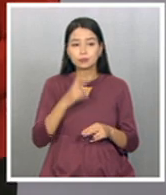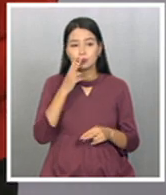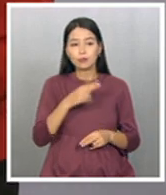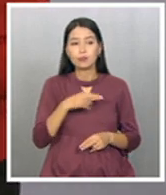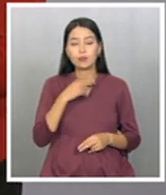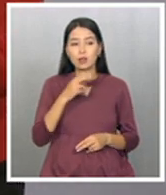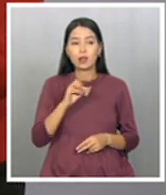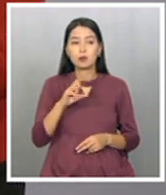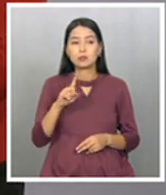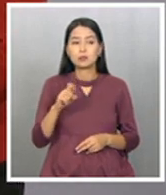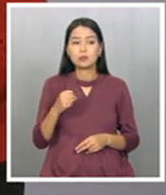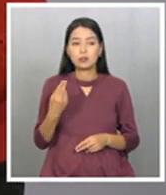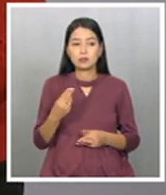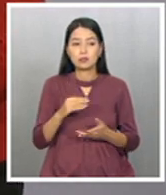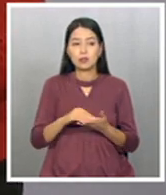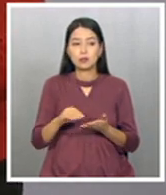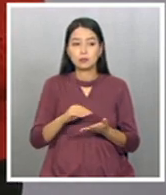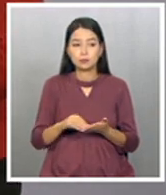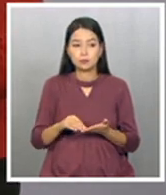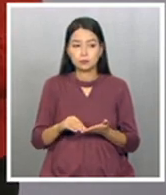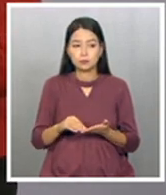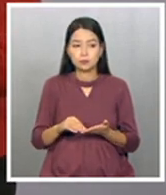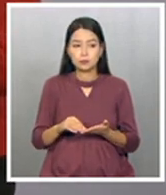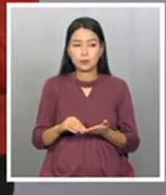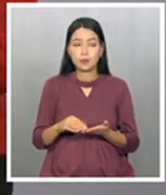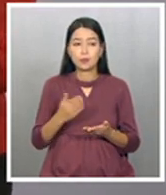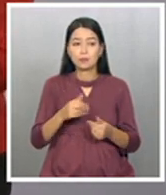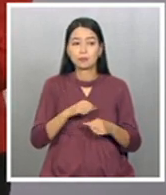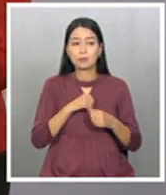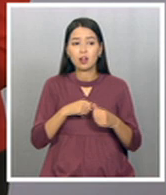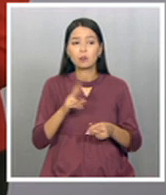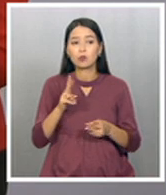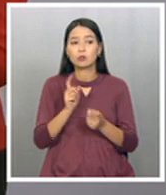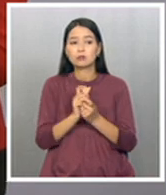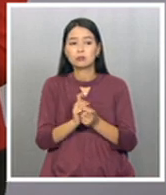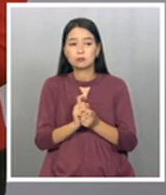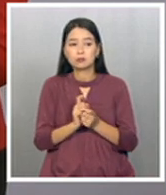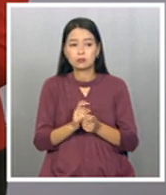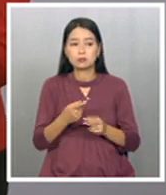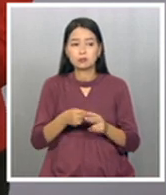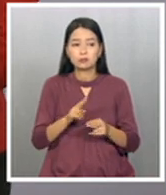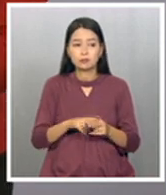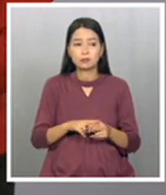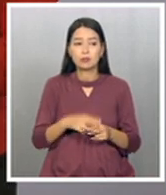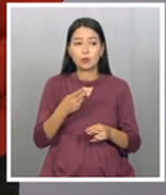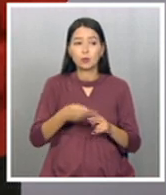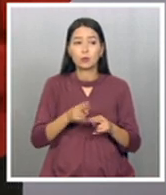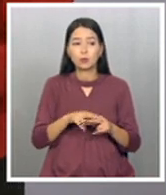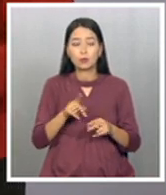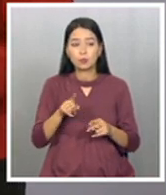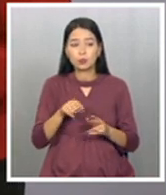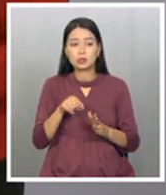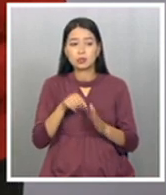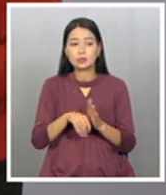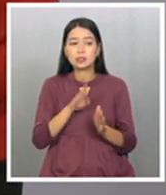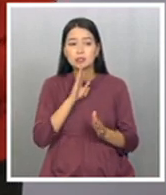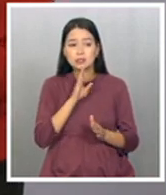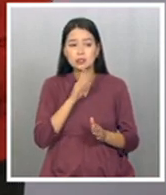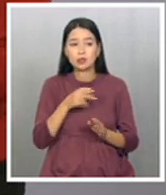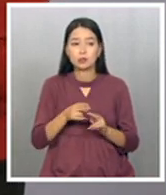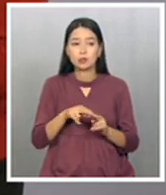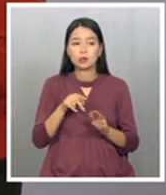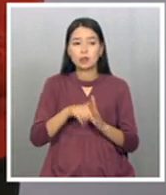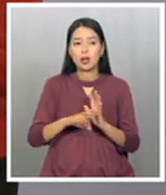сөйлем. Осы іспеттес қыздар мұңына әдебиет әлеміндегі қаламгерлер араша түскен.